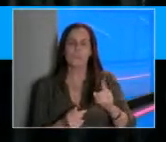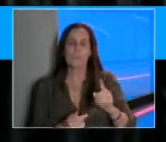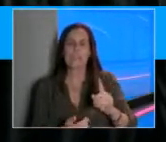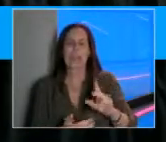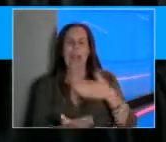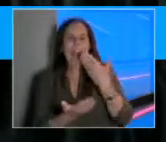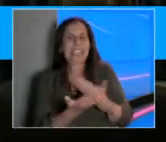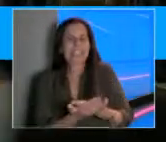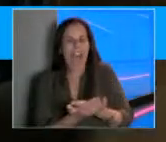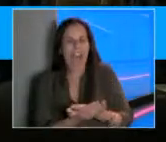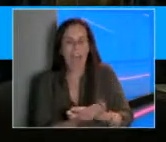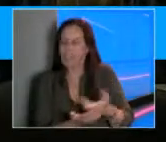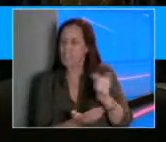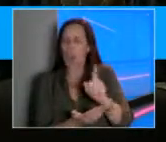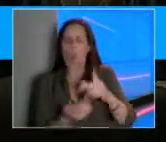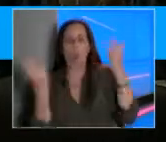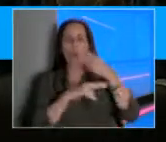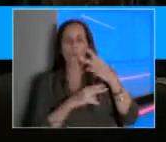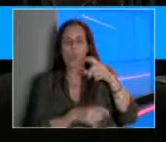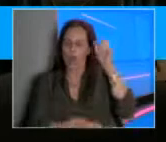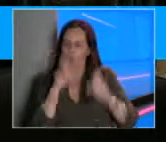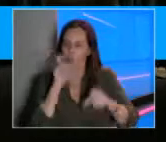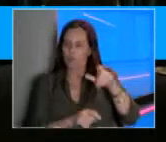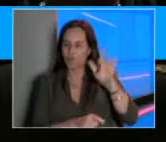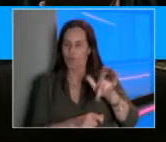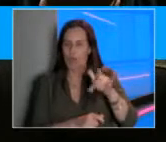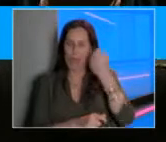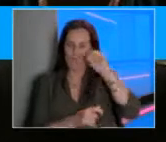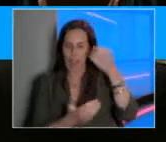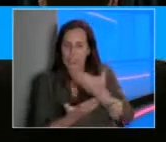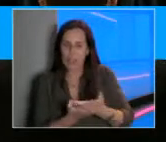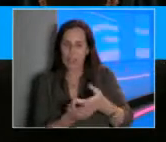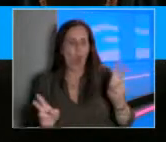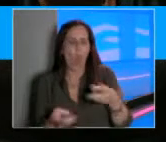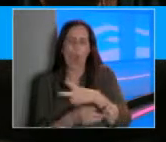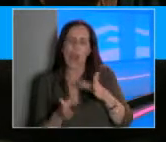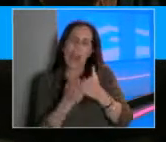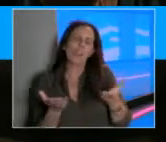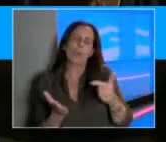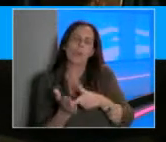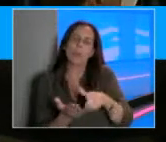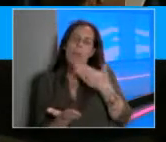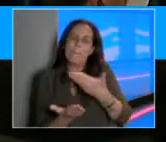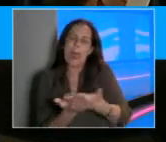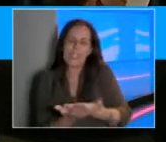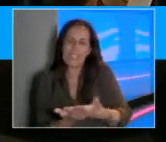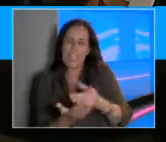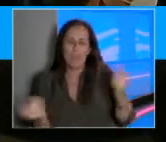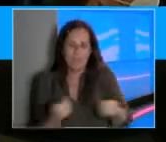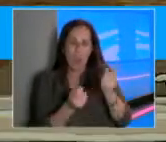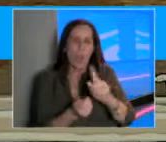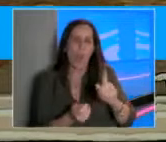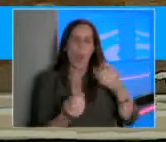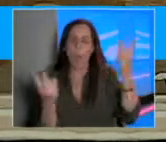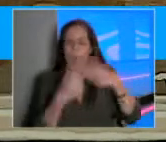חוזה. כלומר, העובדה שאנשים טובים על הפרת מצא לא יכולה ממש לעזור להם, מפני שמצא הוא לא חוזה משפטי.